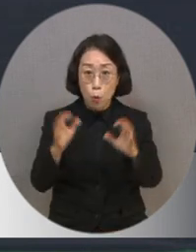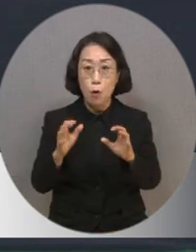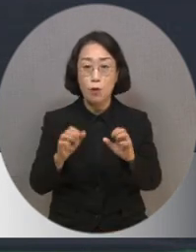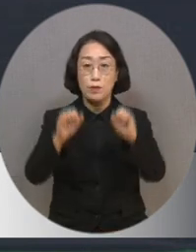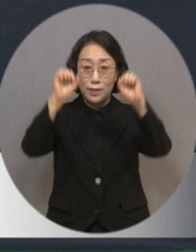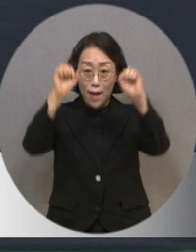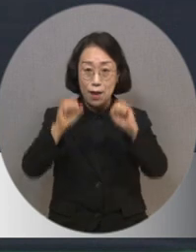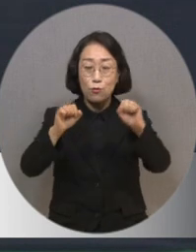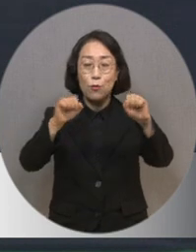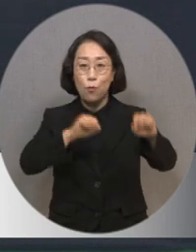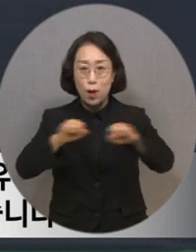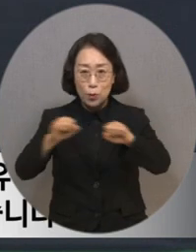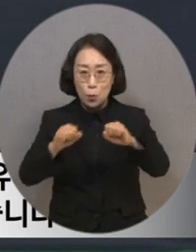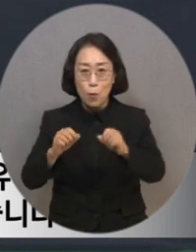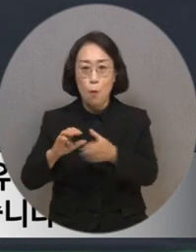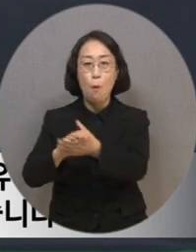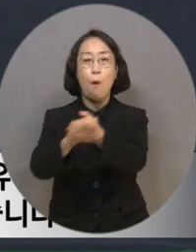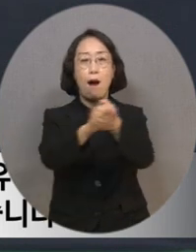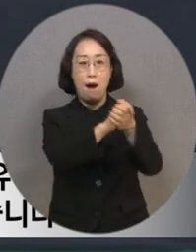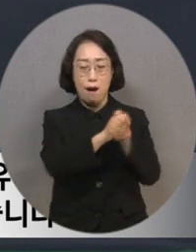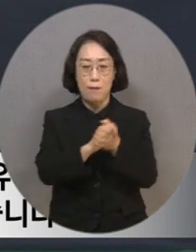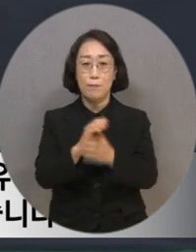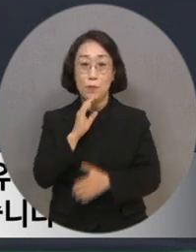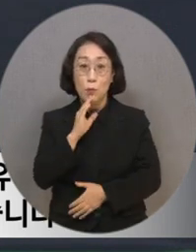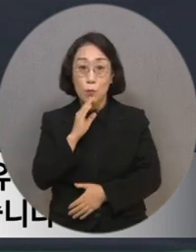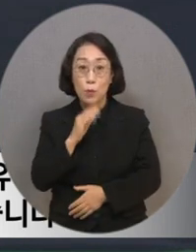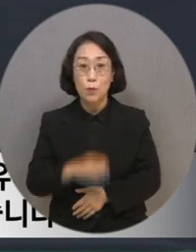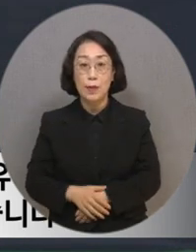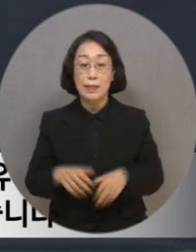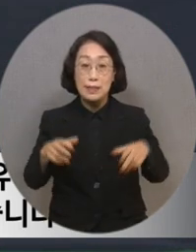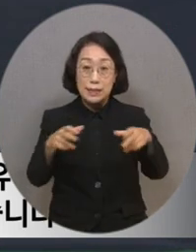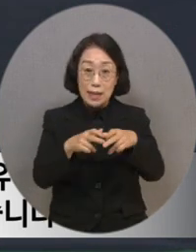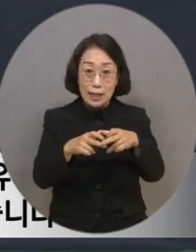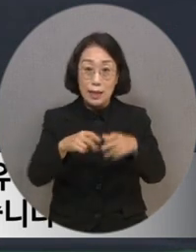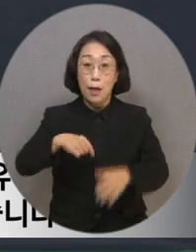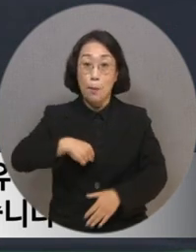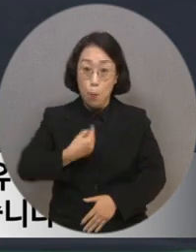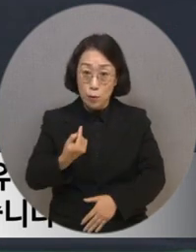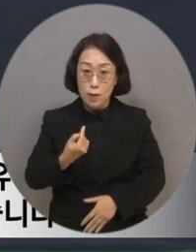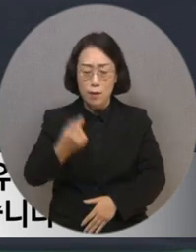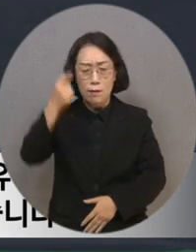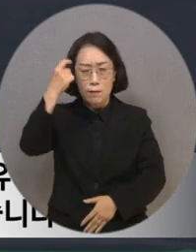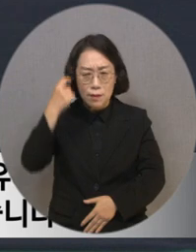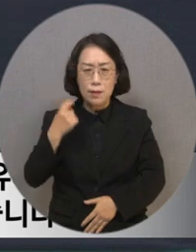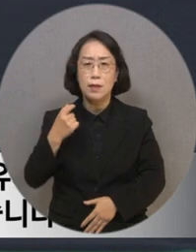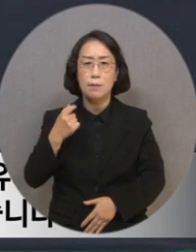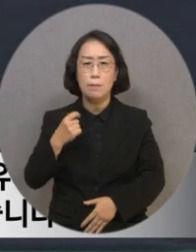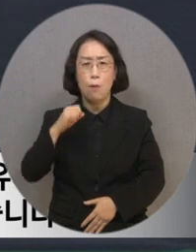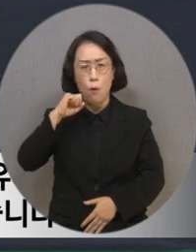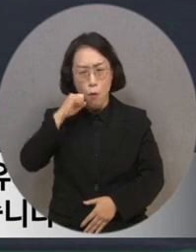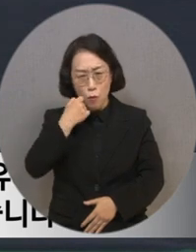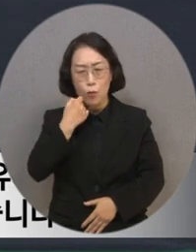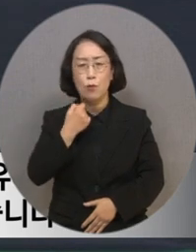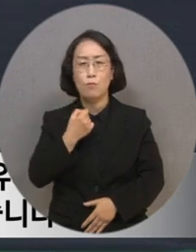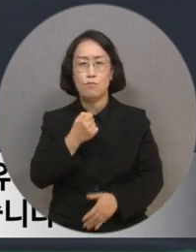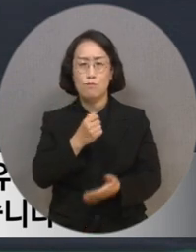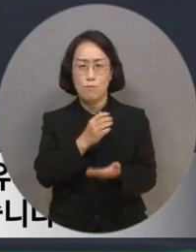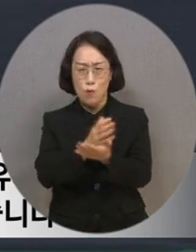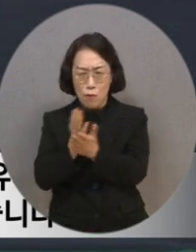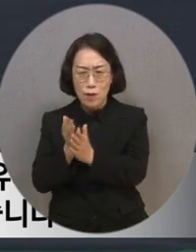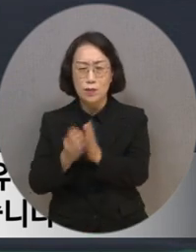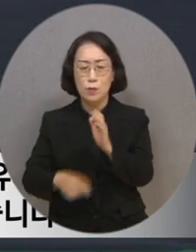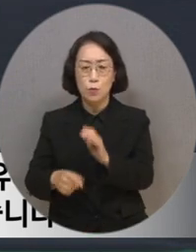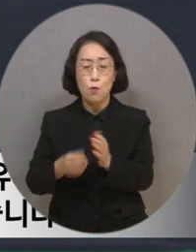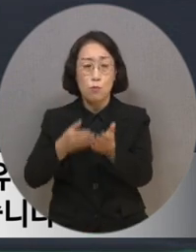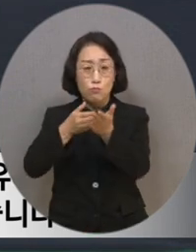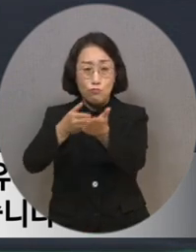통해 화합을 다지며 동시에 척수장애인 당사자들이 체감하는 다양한 어려움과